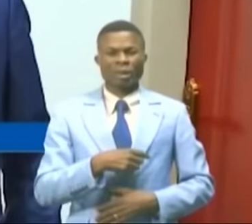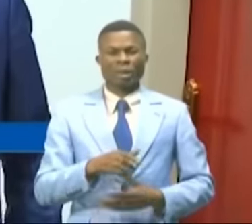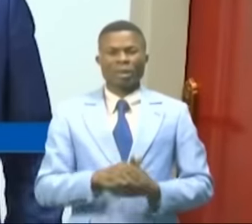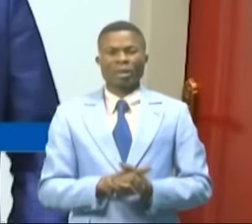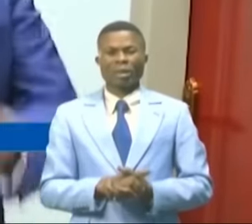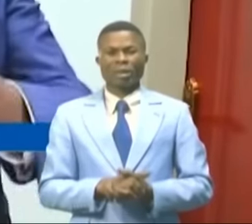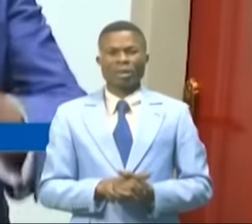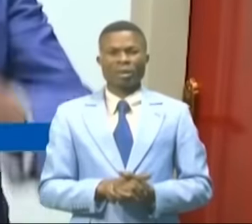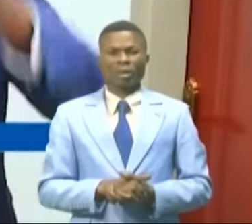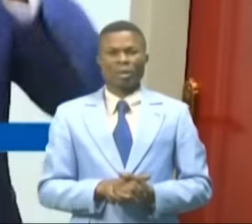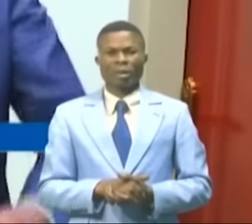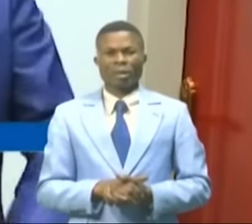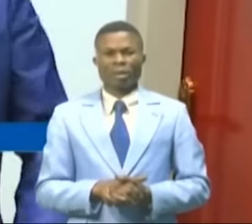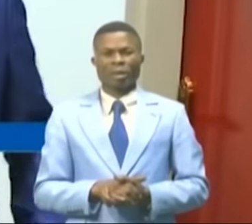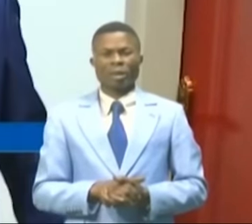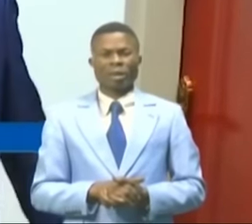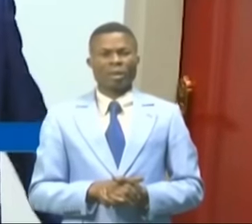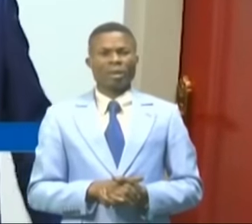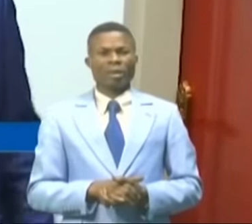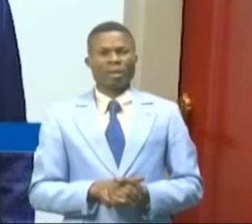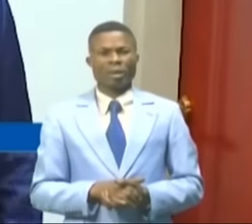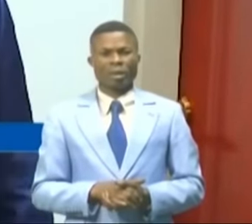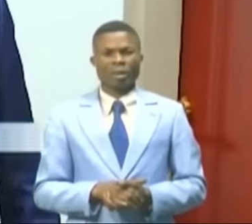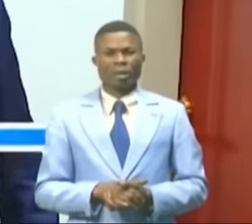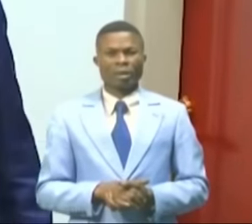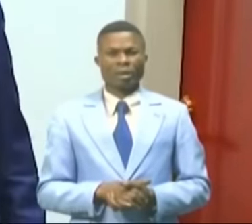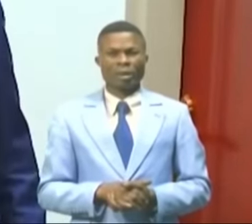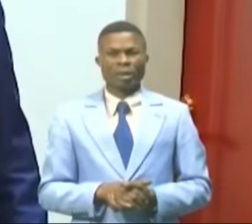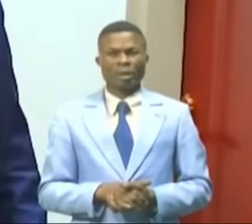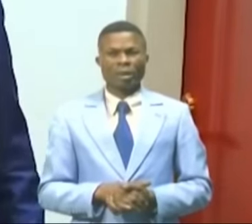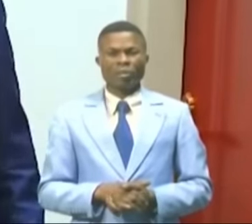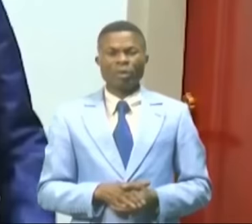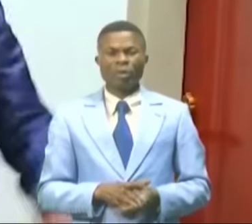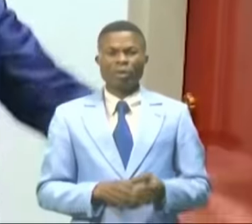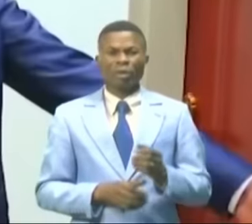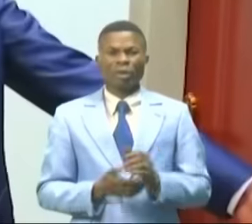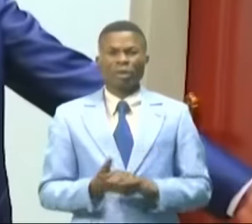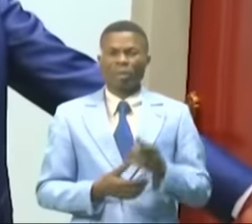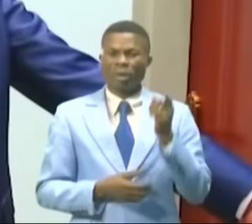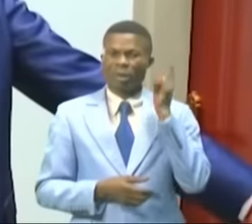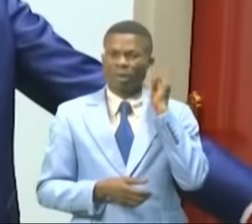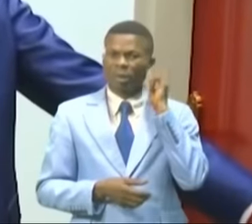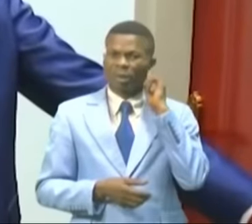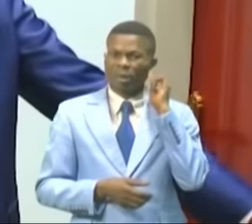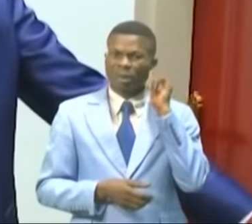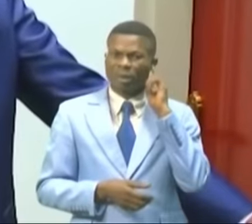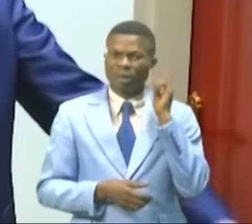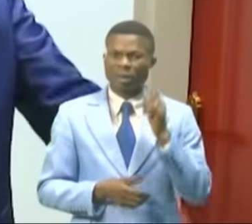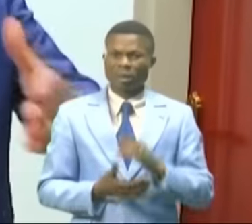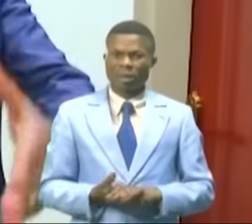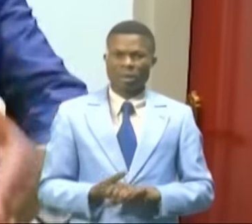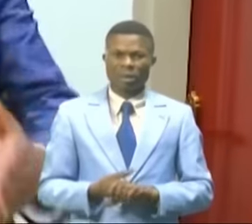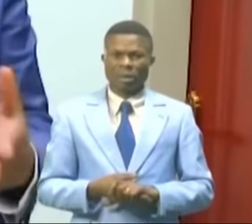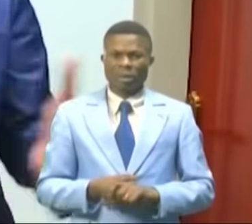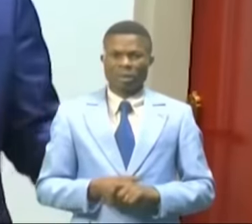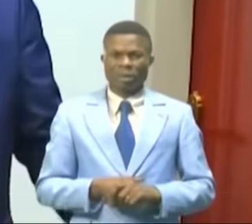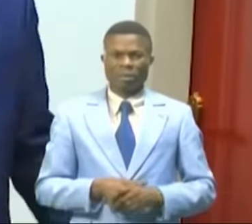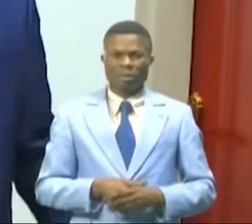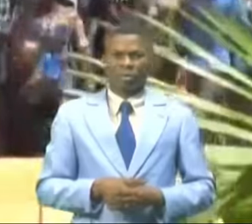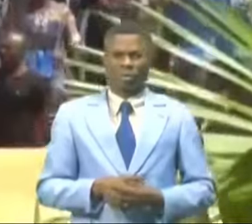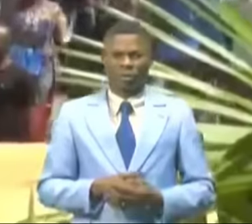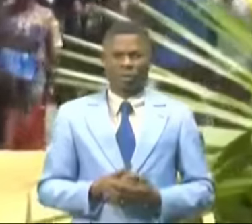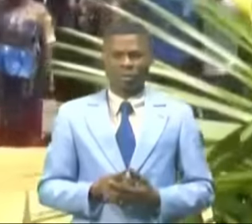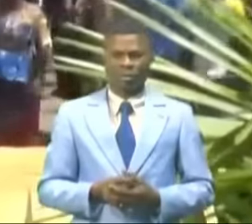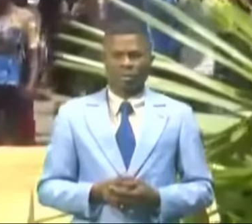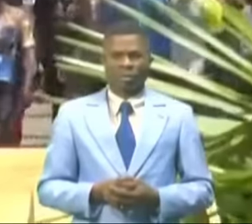Il a endossé le rôle des gardiens du temple République démocratique du Congo. Kalimouï a réussi à faire entendre